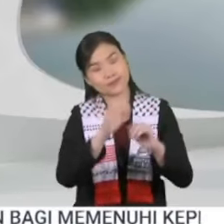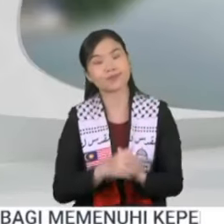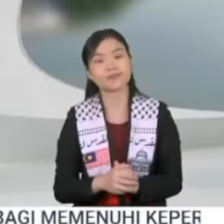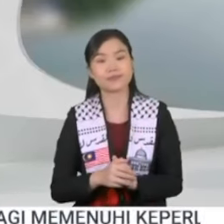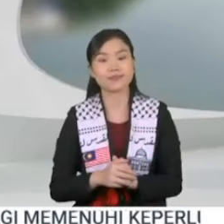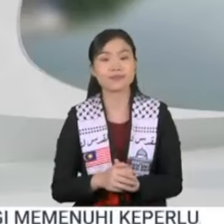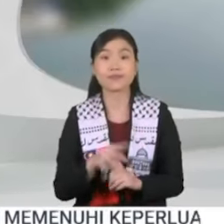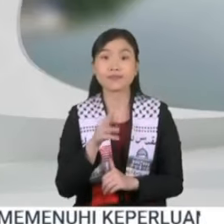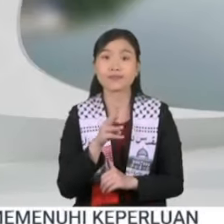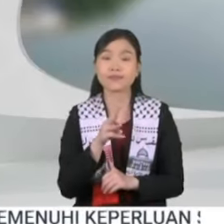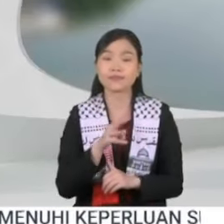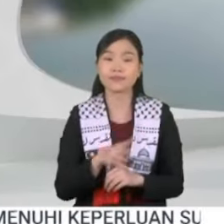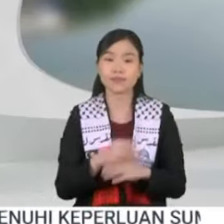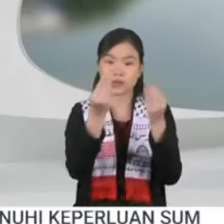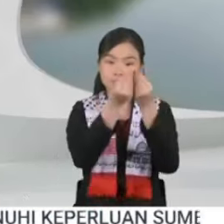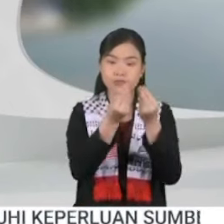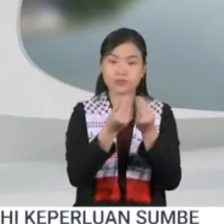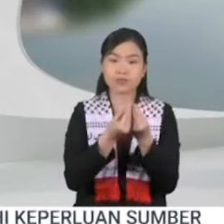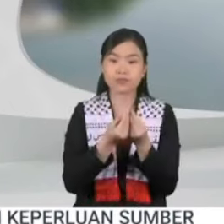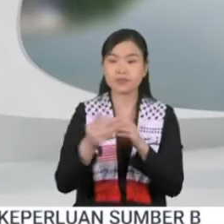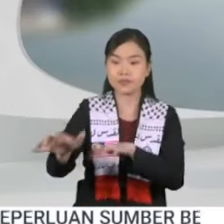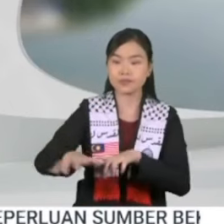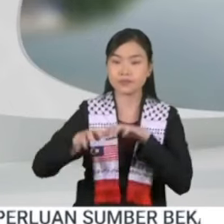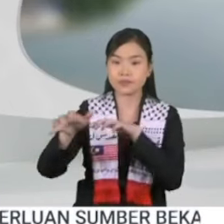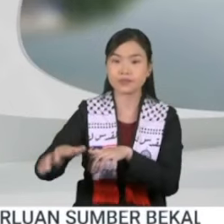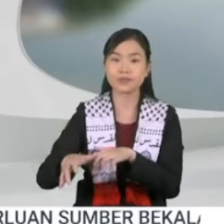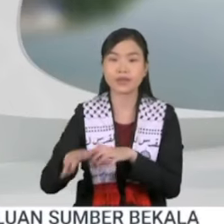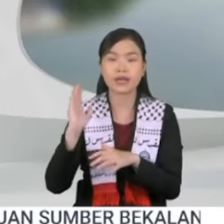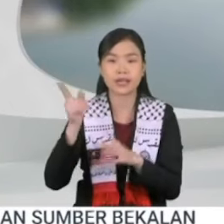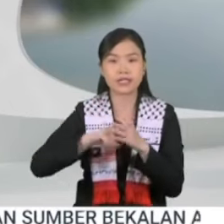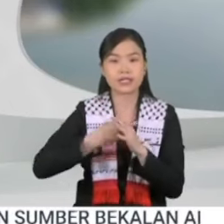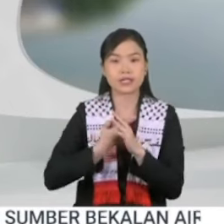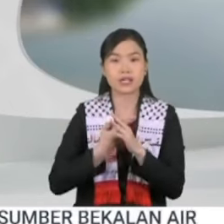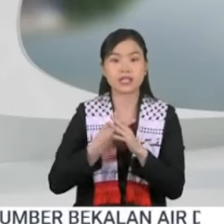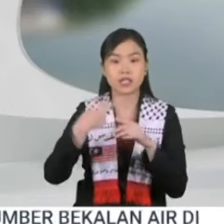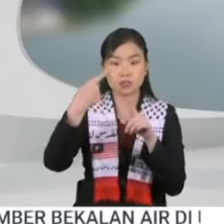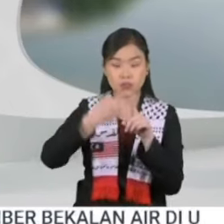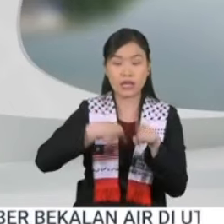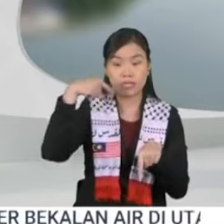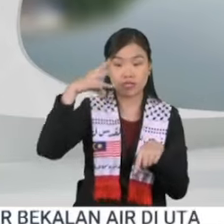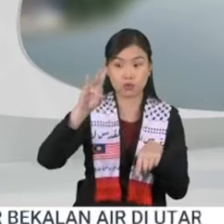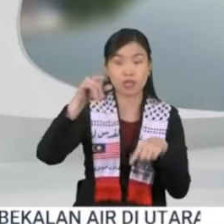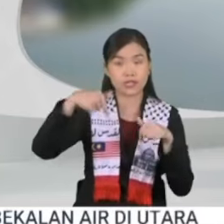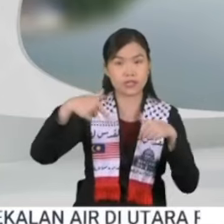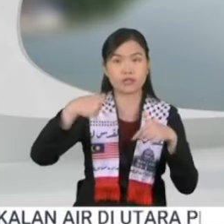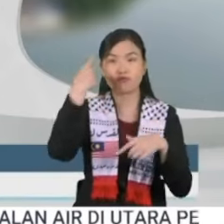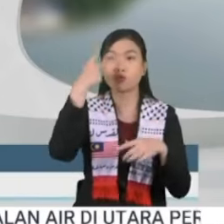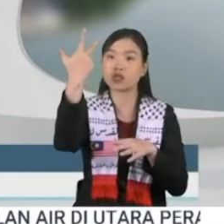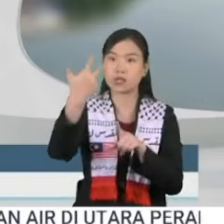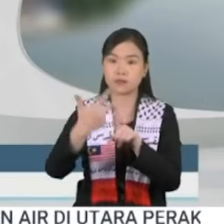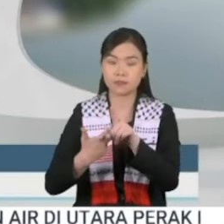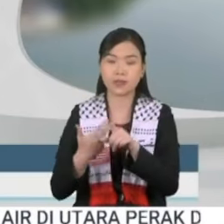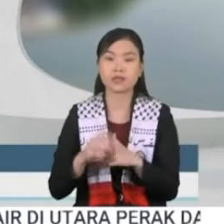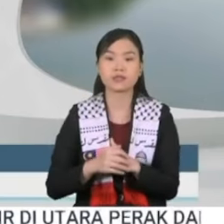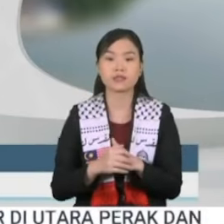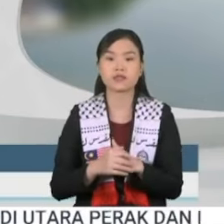Banci Pertanian Malaysia akan diadakan selama 3 bulan bermula 7 Julai ini. Operasi Banci di Sabah melibatkan